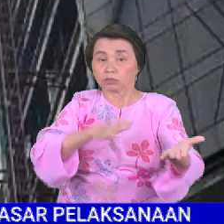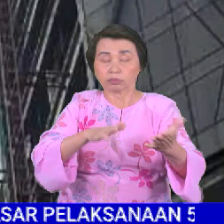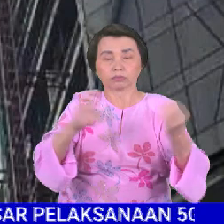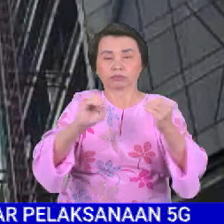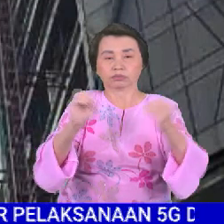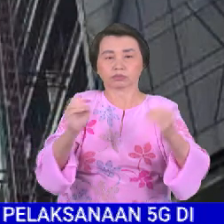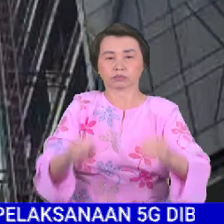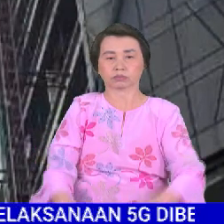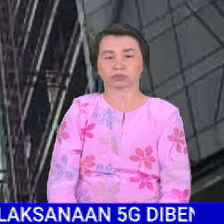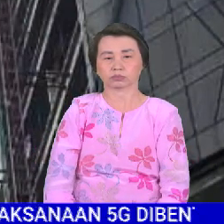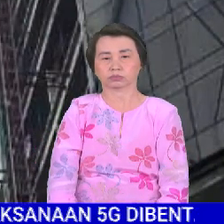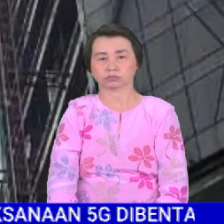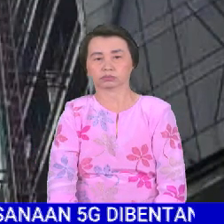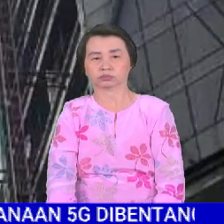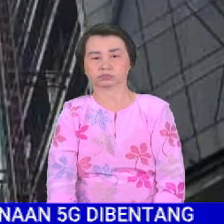jiwa dilaporkan